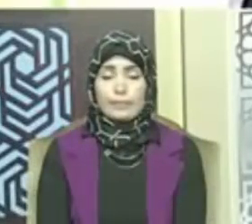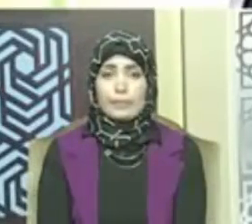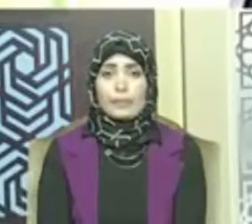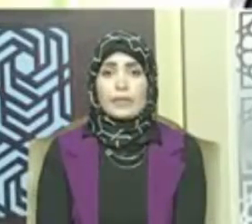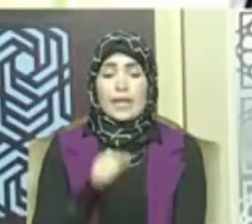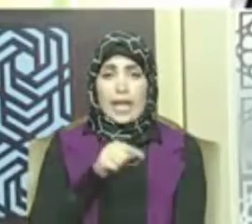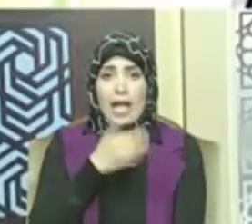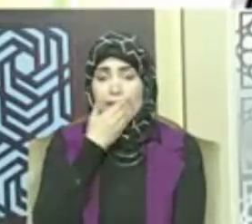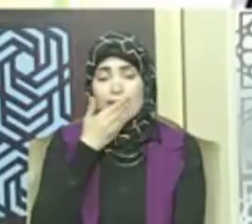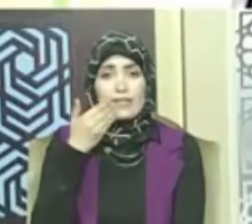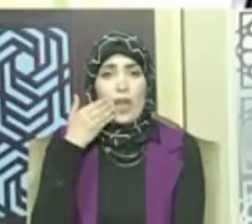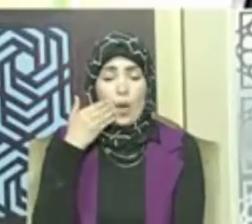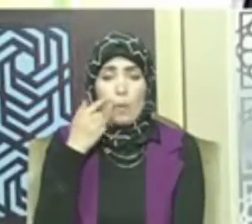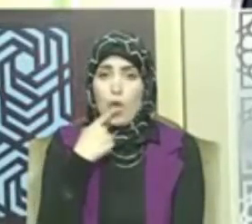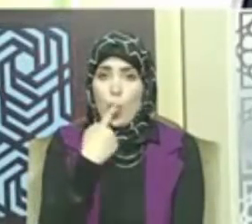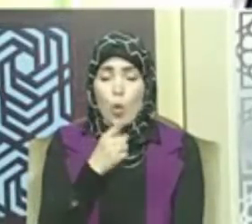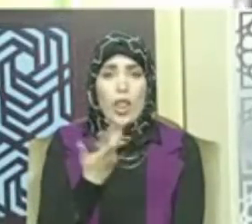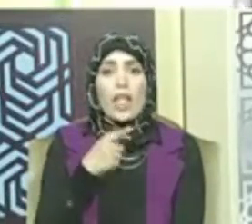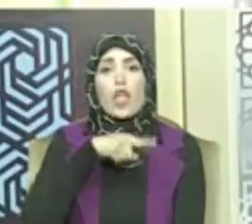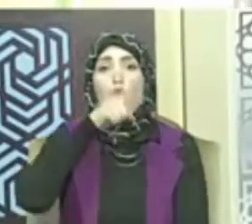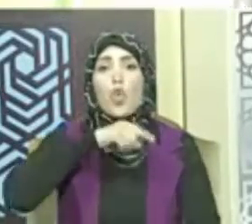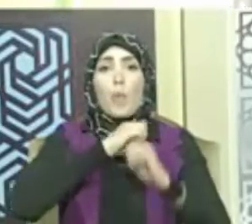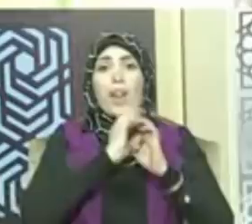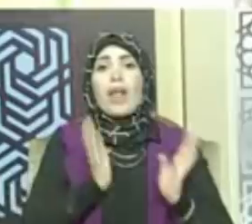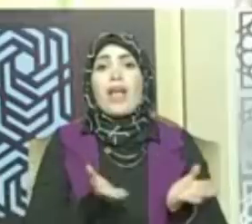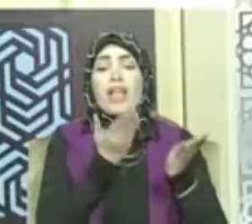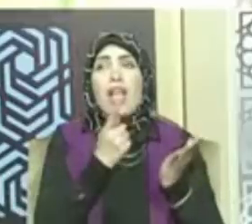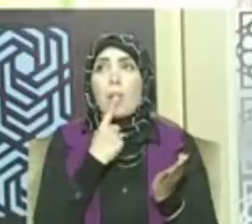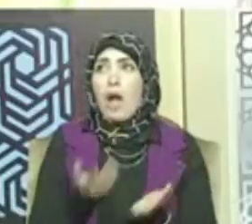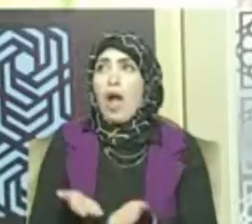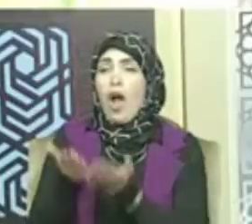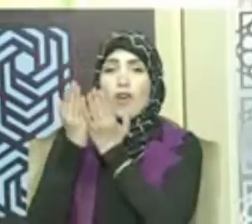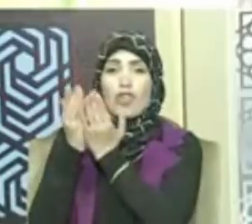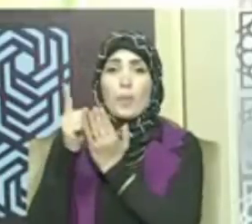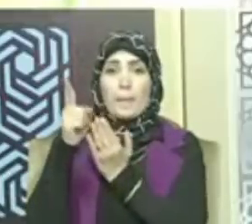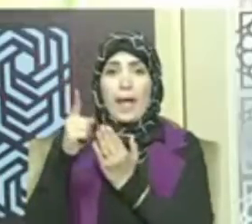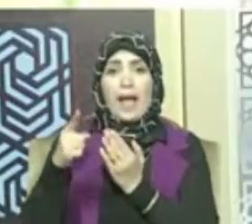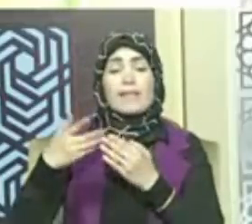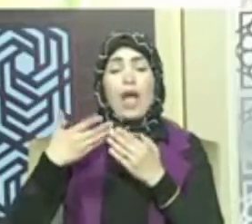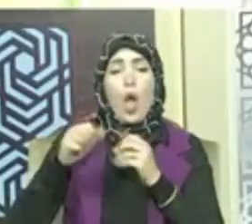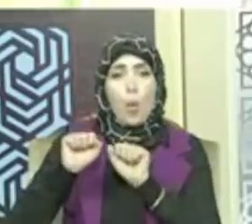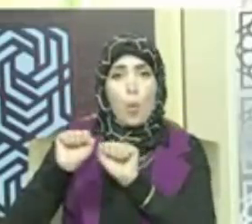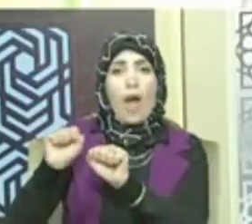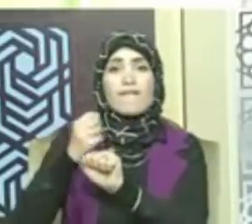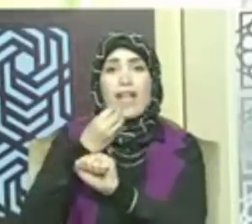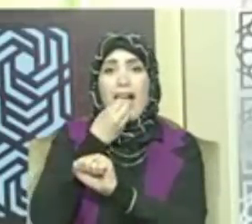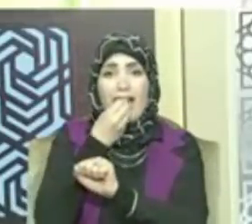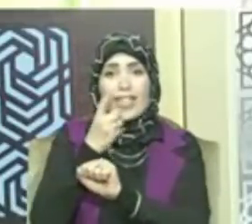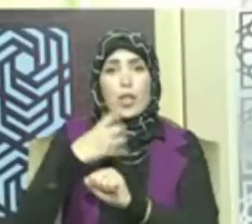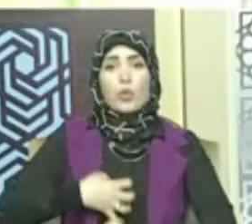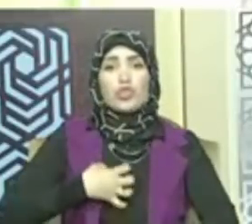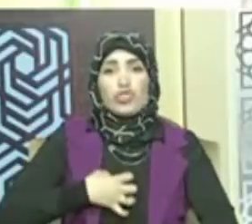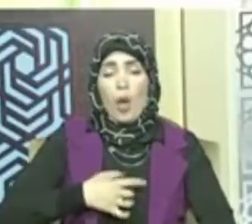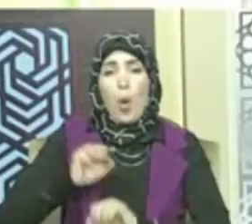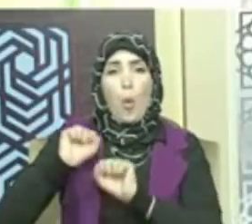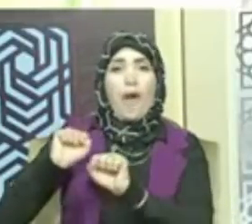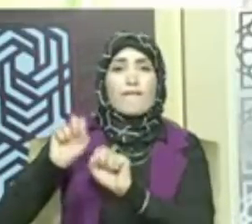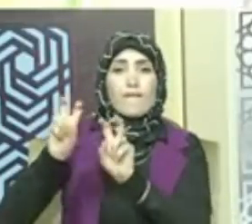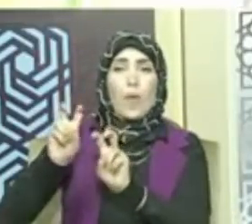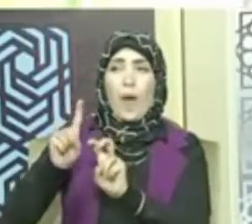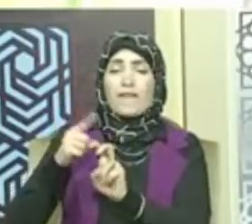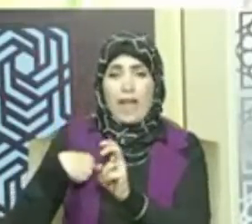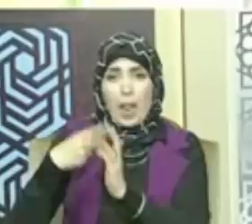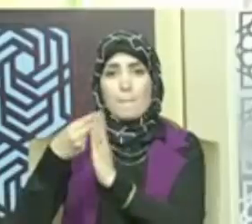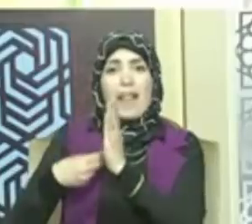يأتي الصيام فيقول: رب منعته طعامه وشهوته